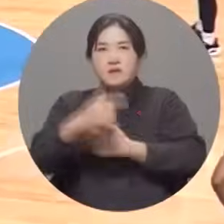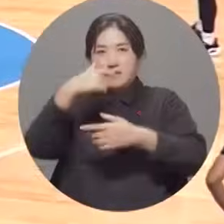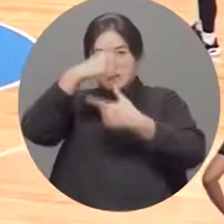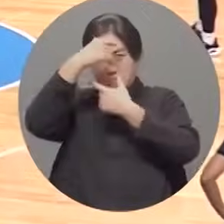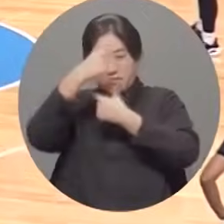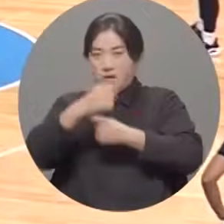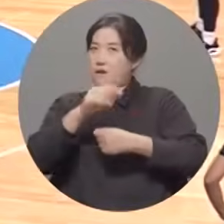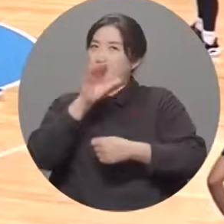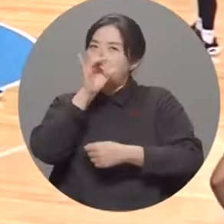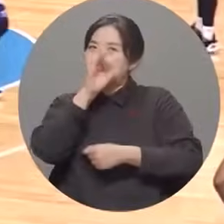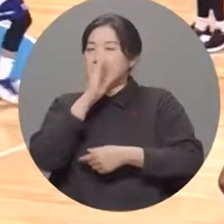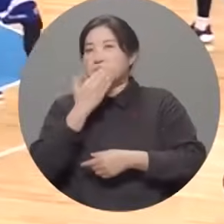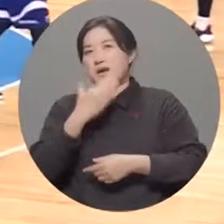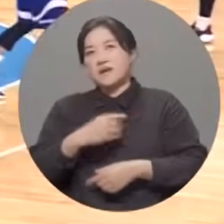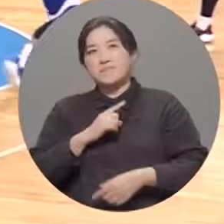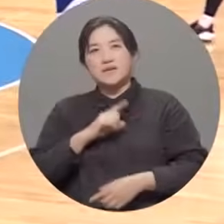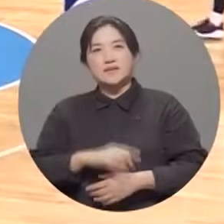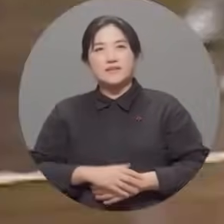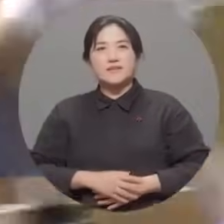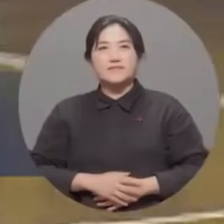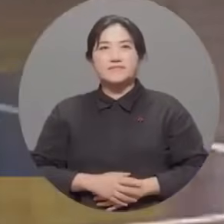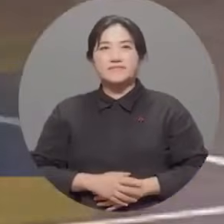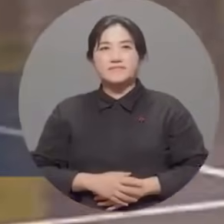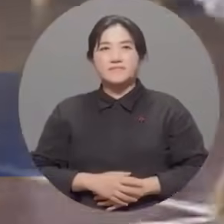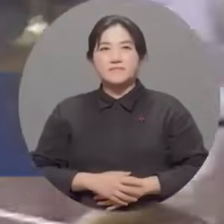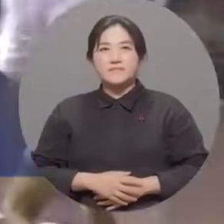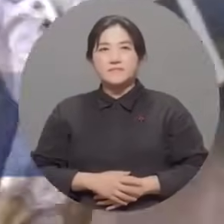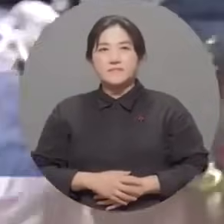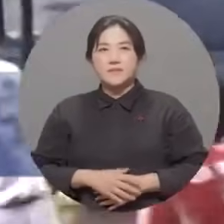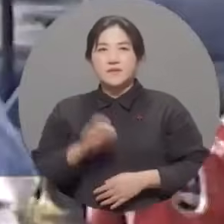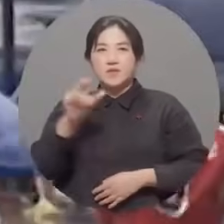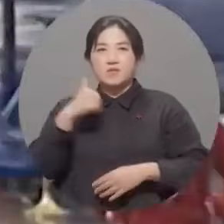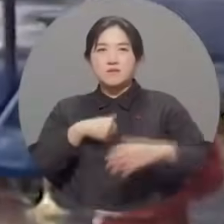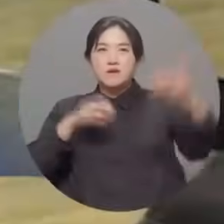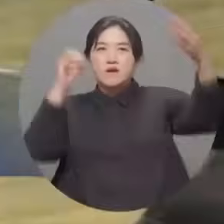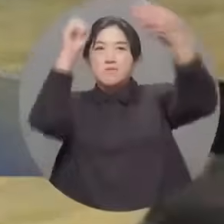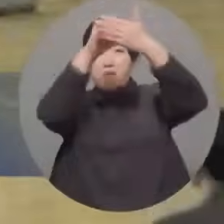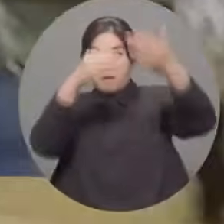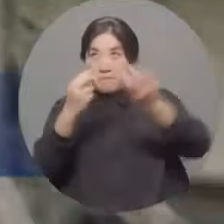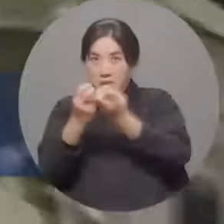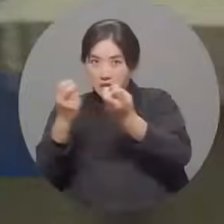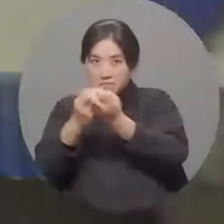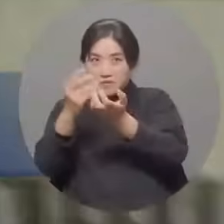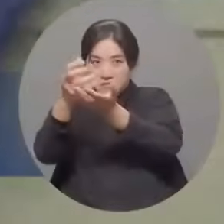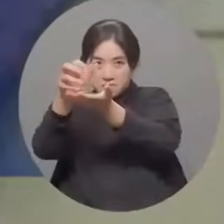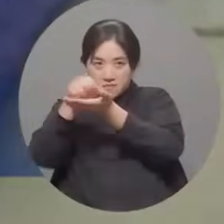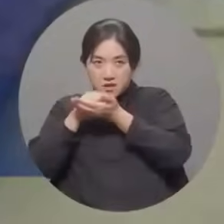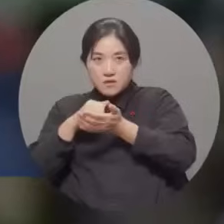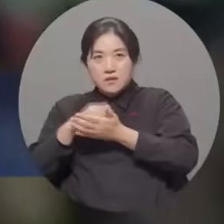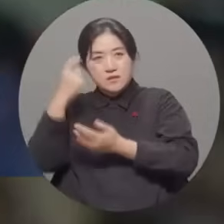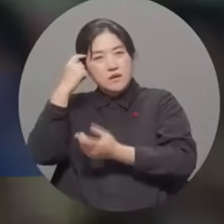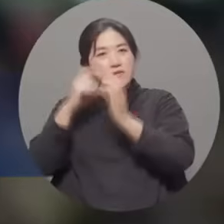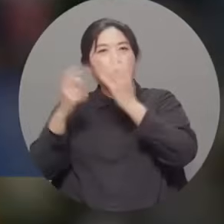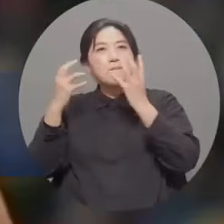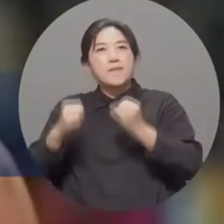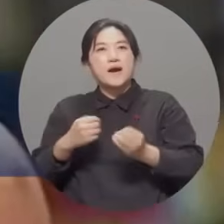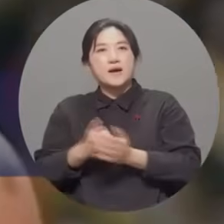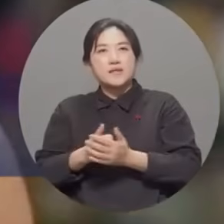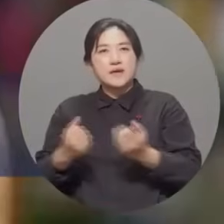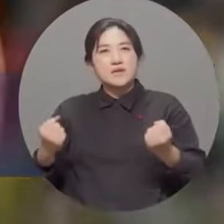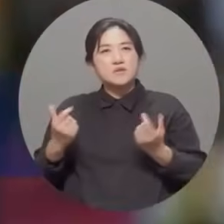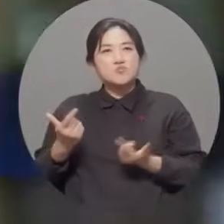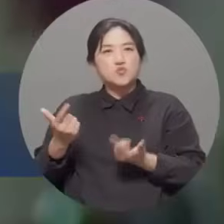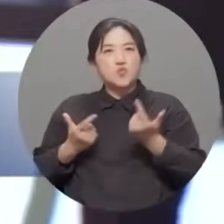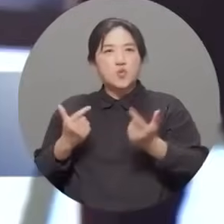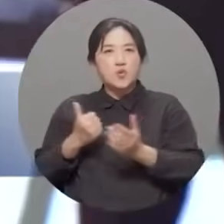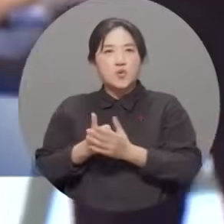떨어질 가능성이 크다는 겁니다. 현준 형이 백보드 쏘는 거 보고 그래서 이제 쏘기 시작했죠. 생각하기도 많아요. 이 힘 조절해야 되고